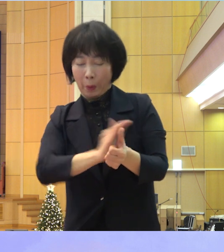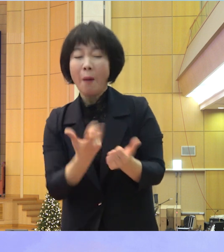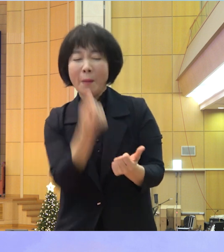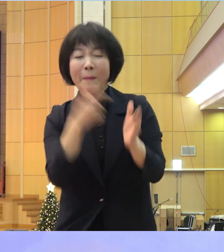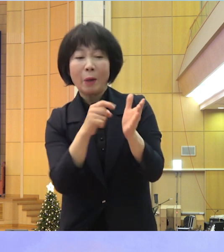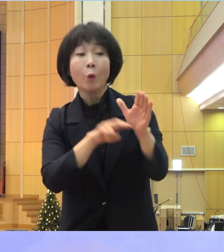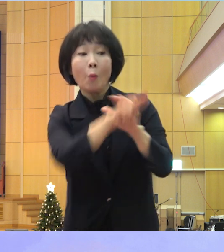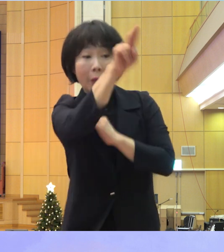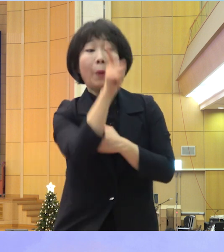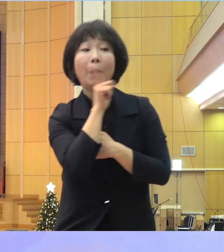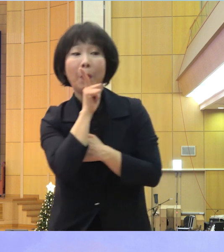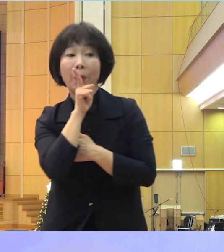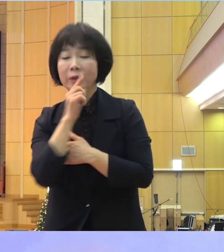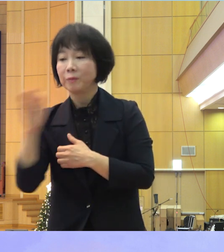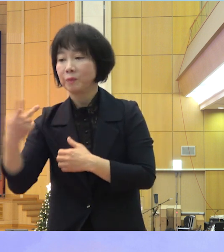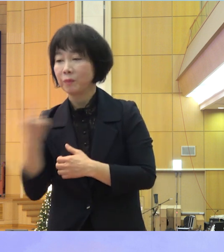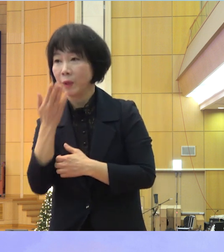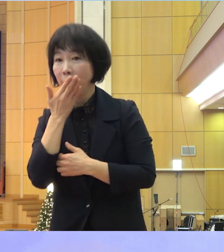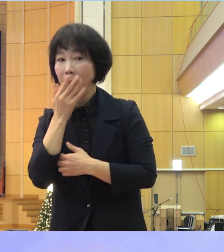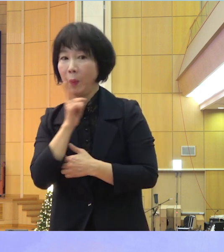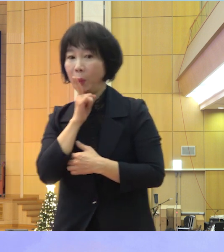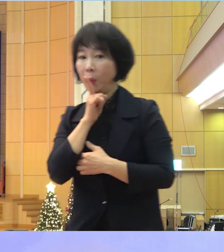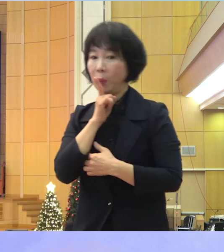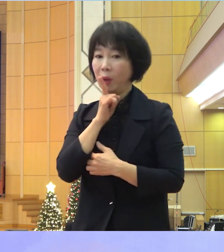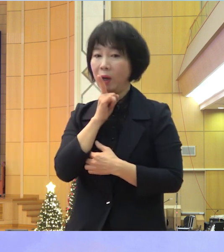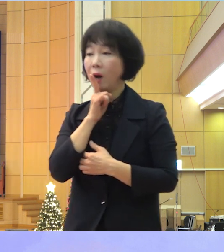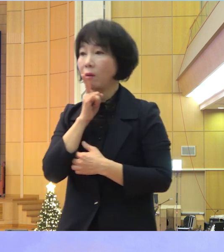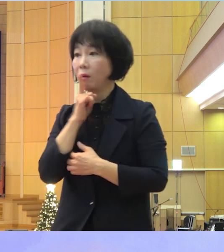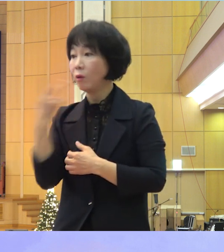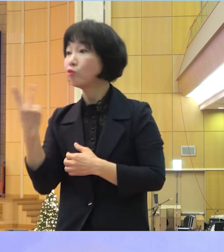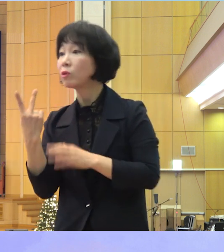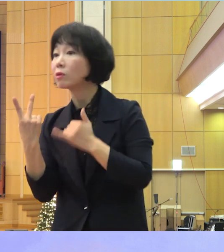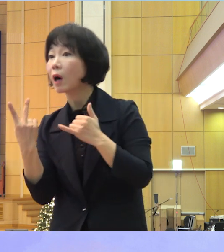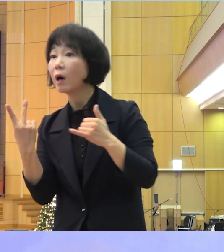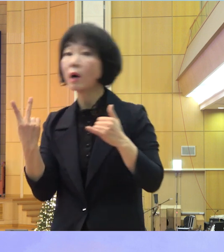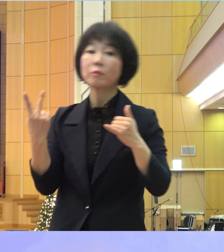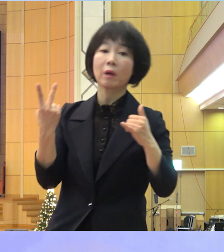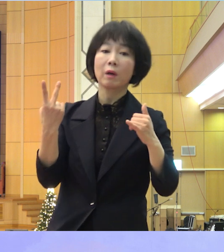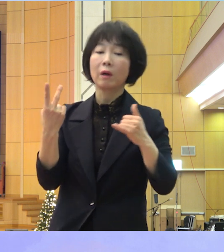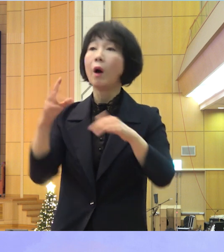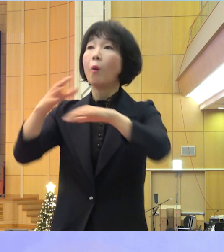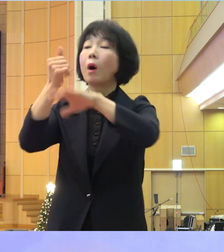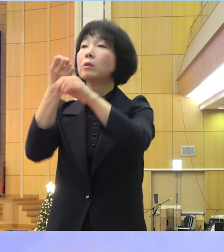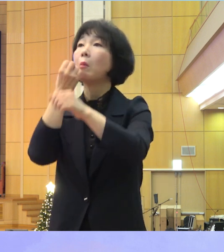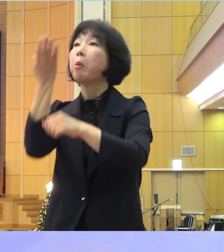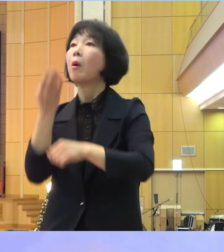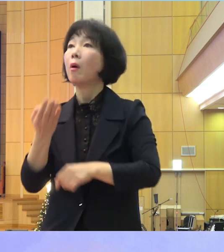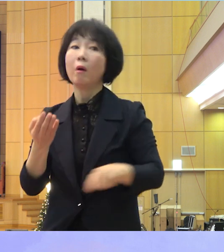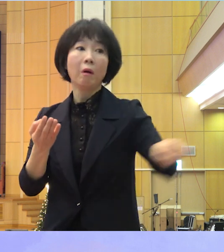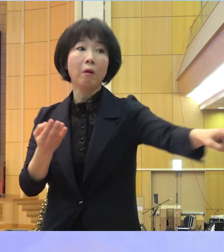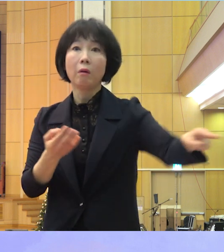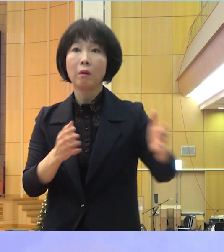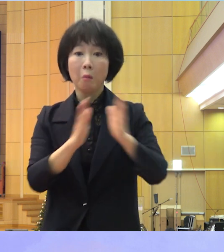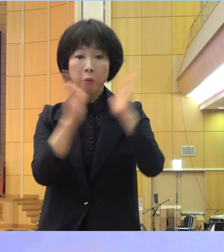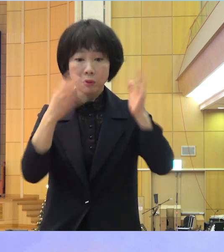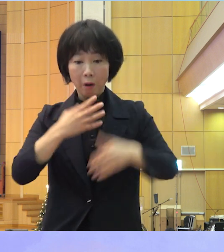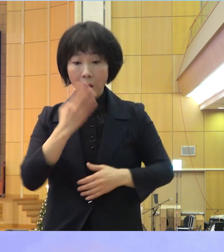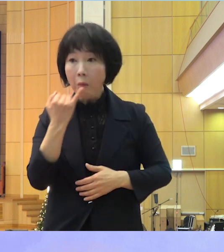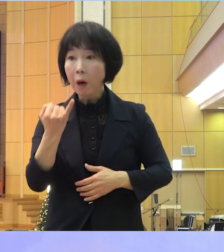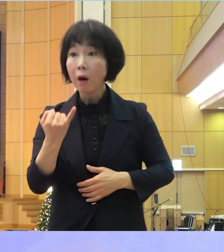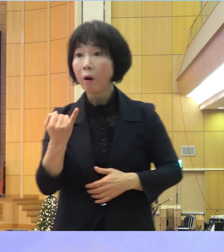낳냐? 이스라엘 사람들은 엉덩이가 커가지고 빨리 낳습니다. 그렇게 보고를 했어.